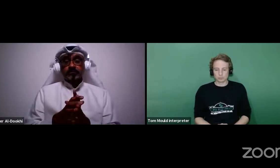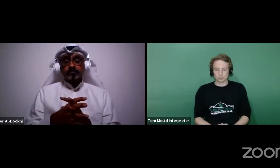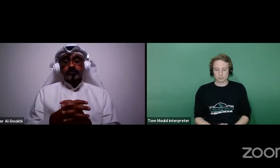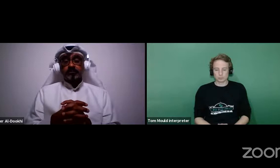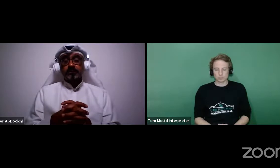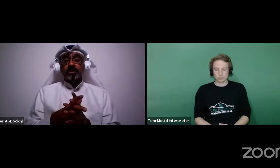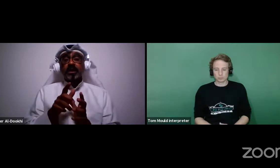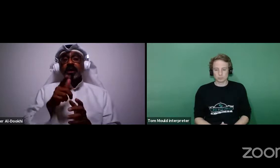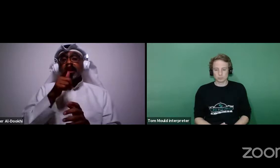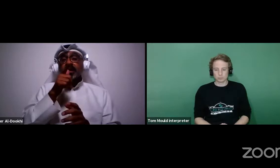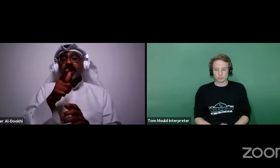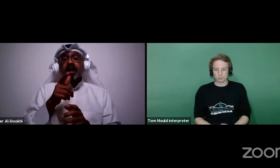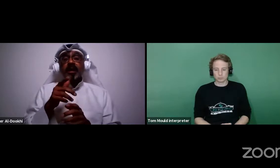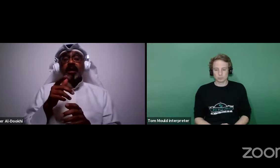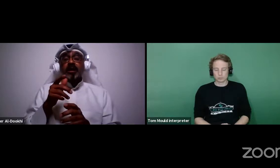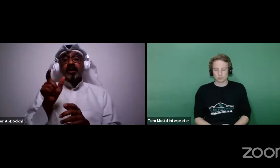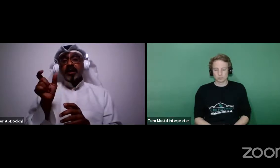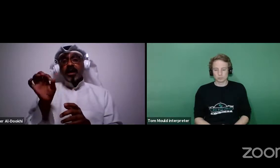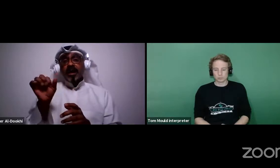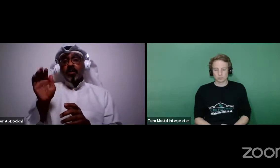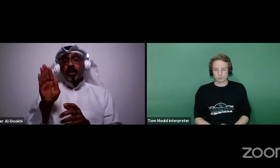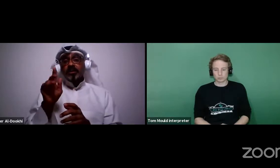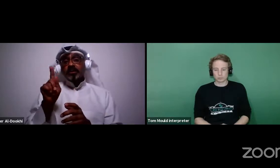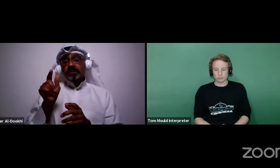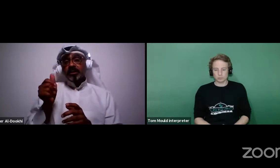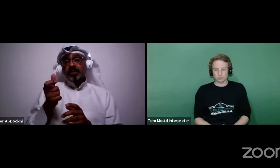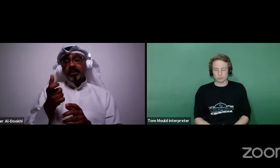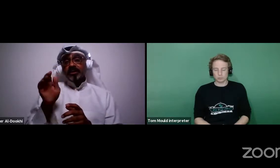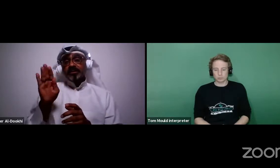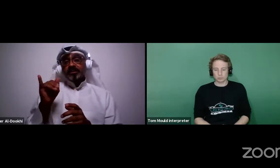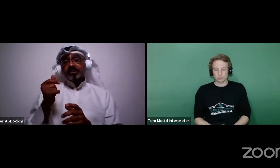قال كما في حديث النواس بن سمعان في صحيح مسلم،